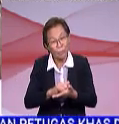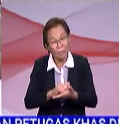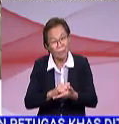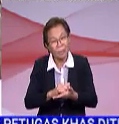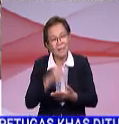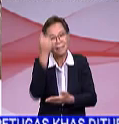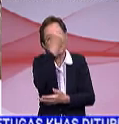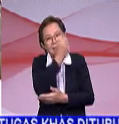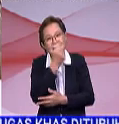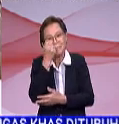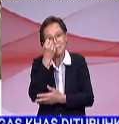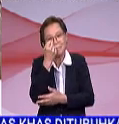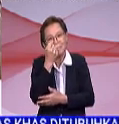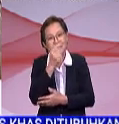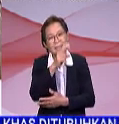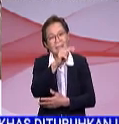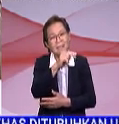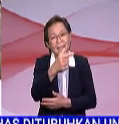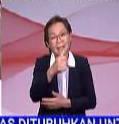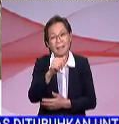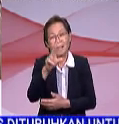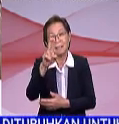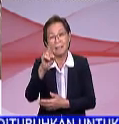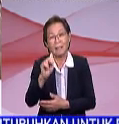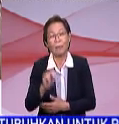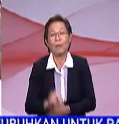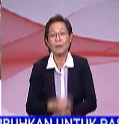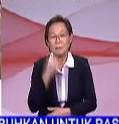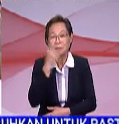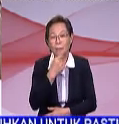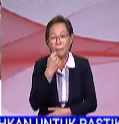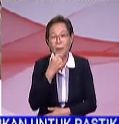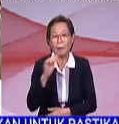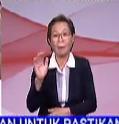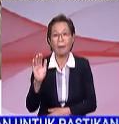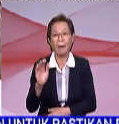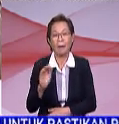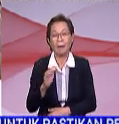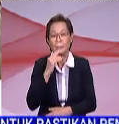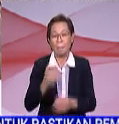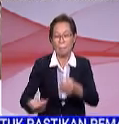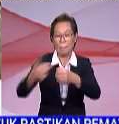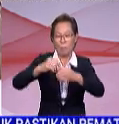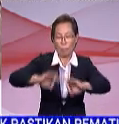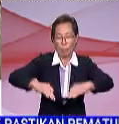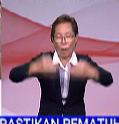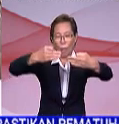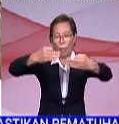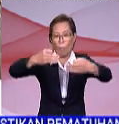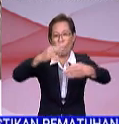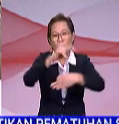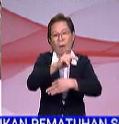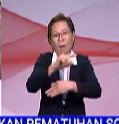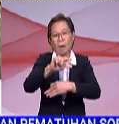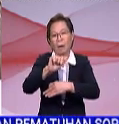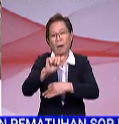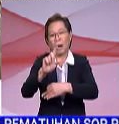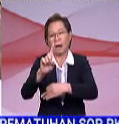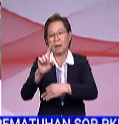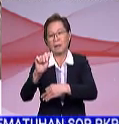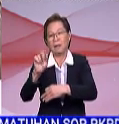adalah sifat Huminodun. Siapakah yang akan melambai di peringkat akhir Unduk Ngadau Pesta